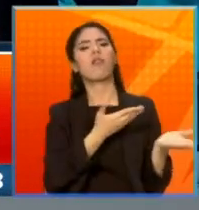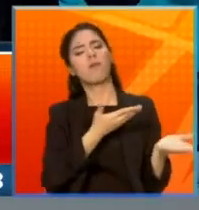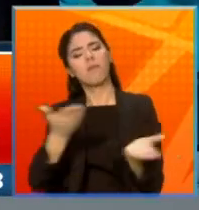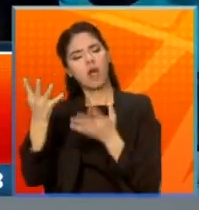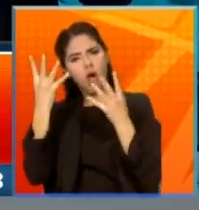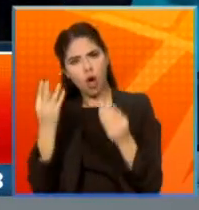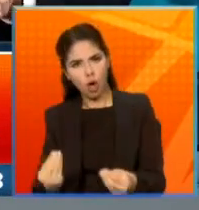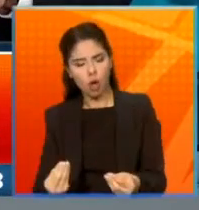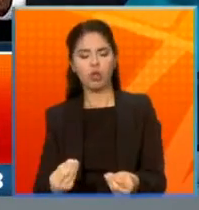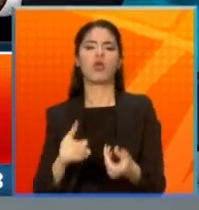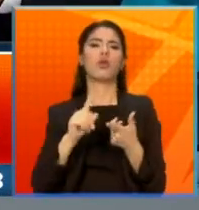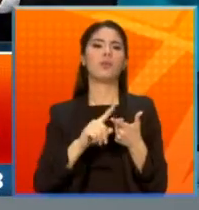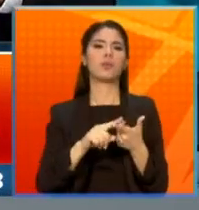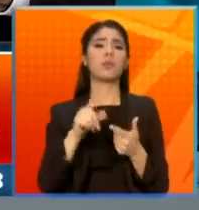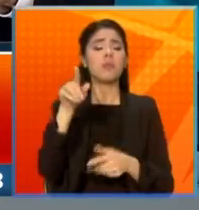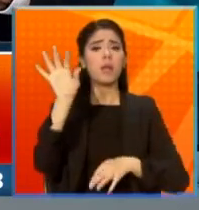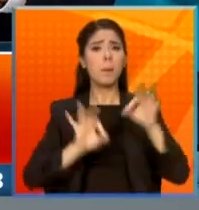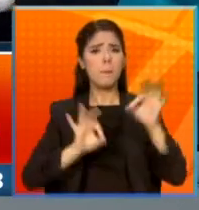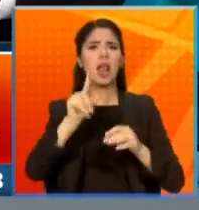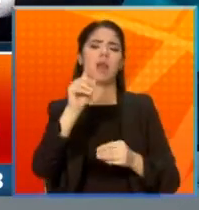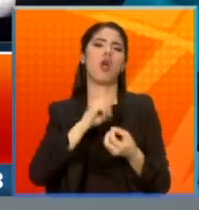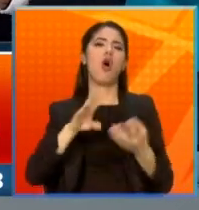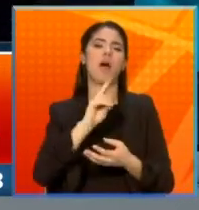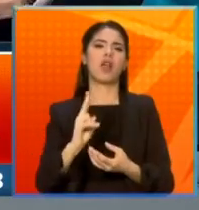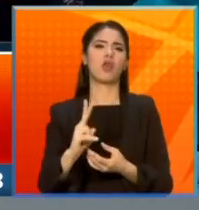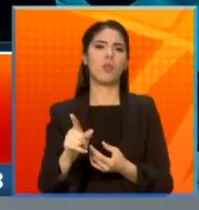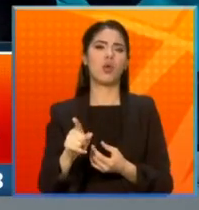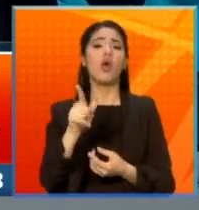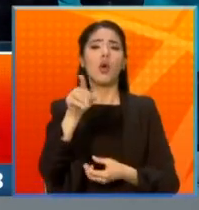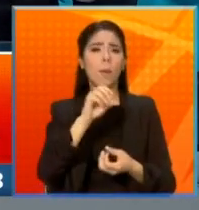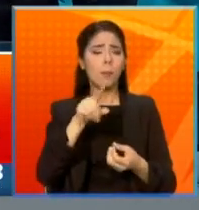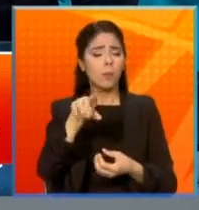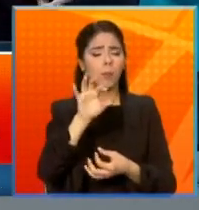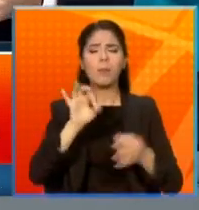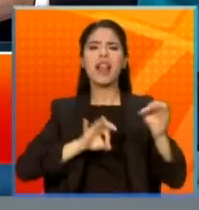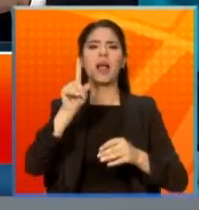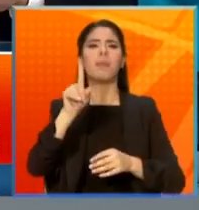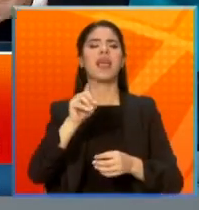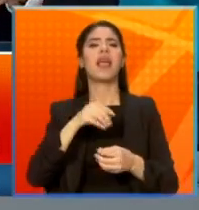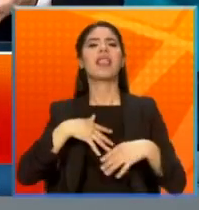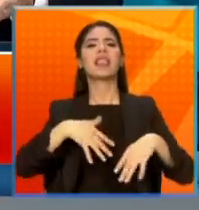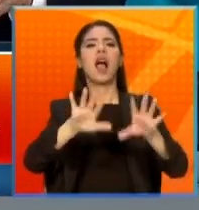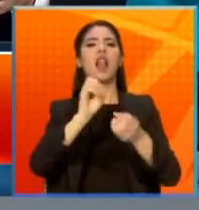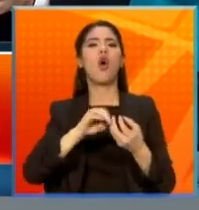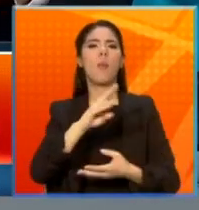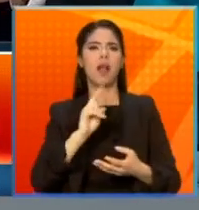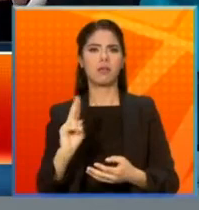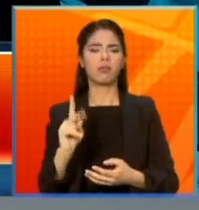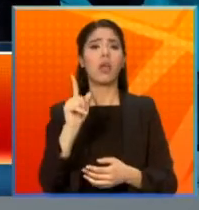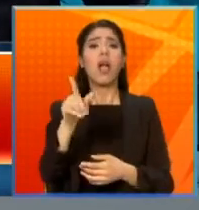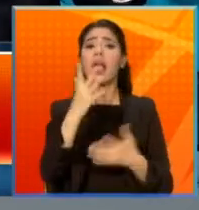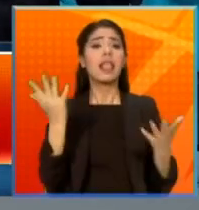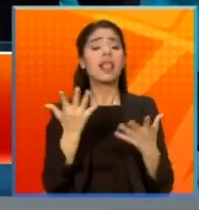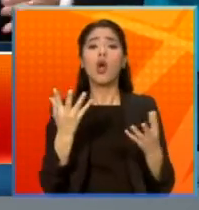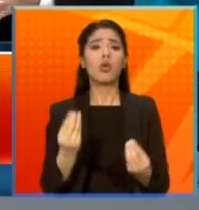Zekai Tahir Burak Hastanesi'ne sevk edildi. Yani planlı bir operasyondan bahsediliyor. Planlı bir tahliye operasyonundan. Her ne olursa olsun elbette